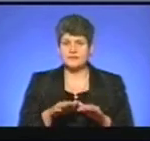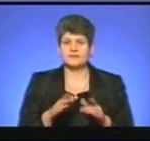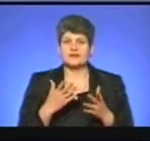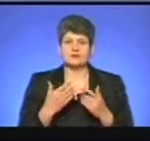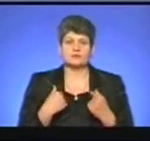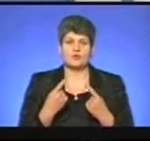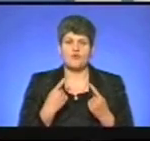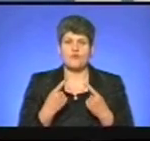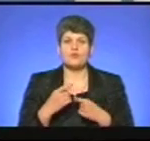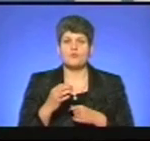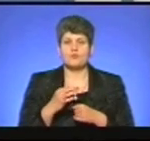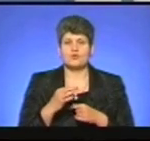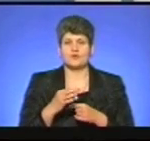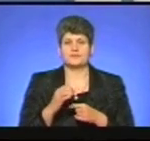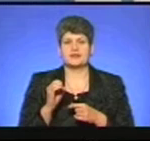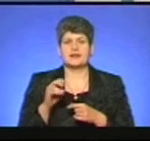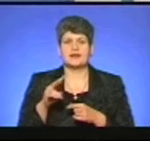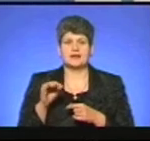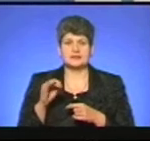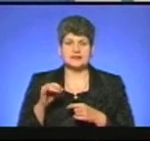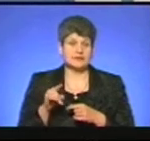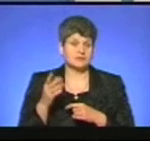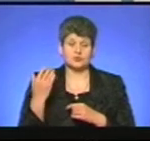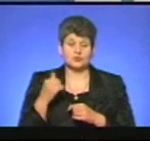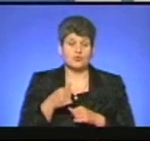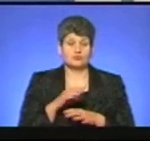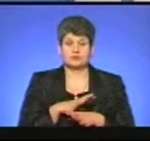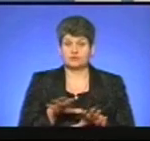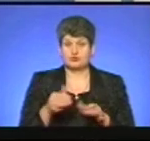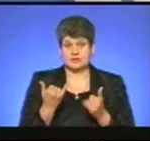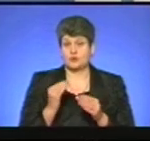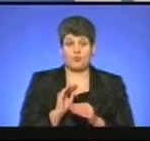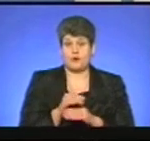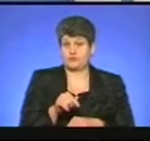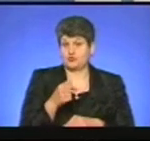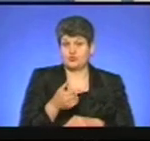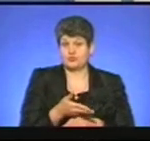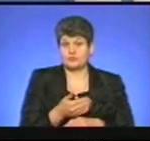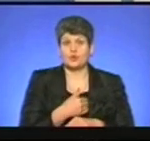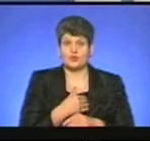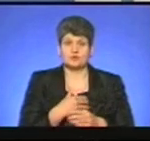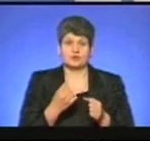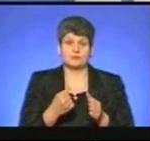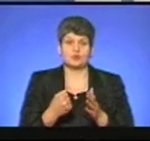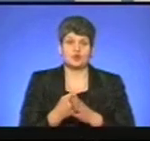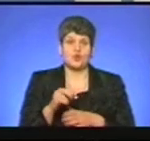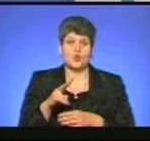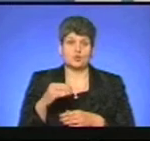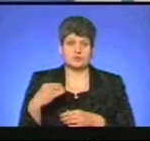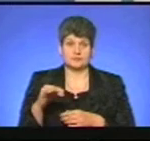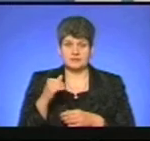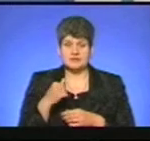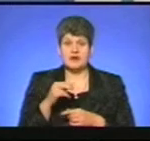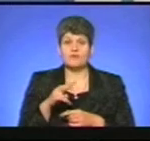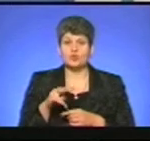ми говоримо про Єлісся, минулого року їх взагалі не було, це нова локація, яку ми додаємо, і ми її хочемо протримати аж до лютого місяця, а